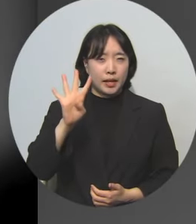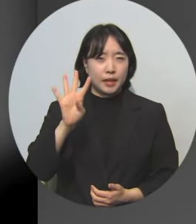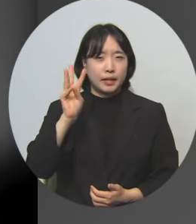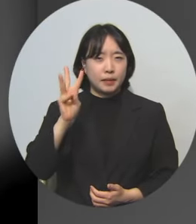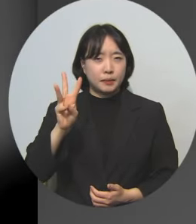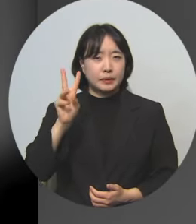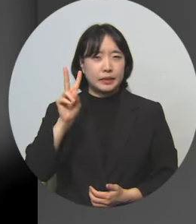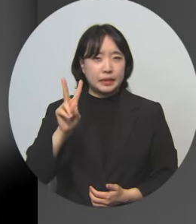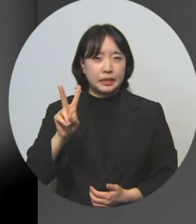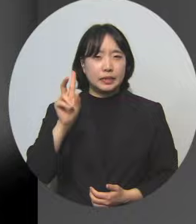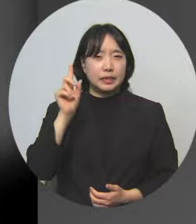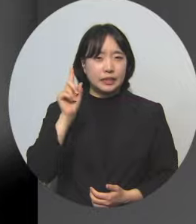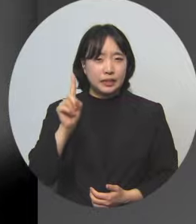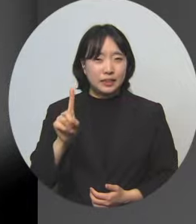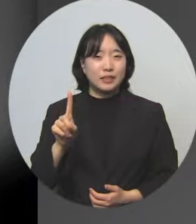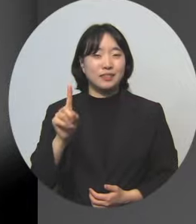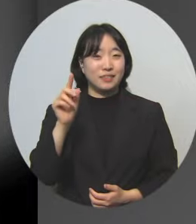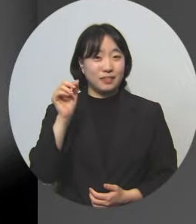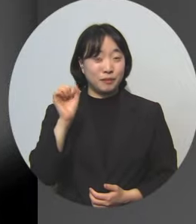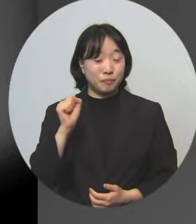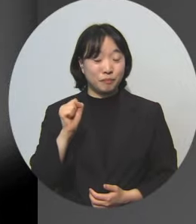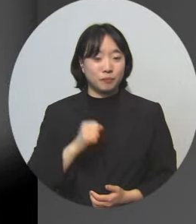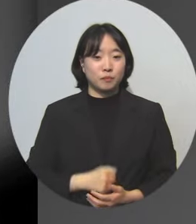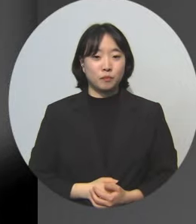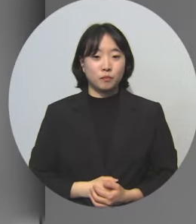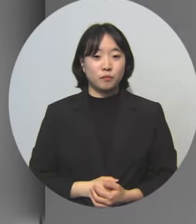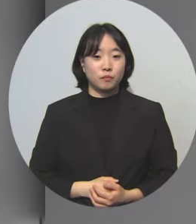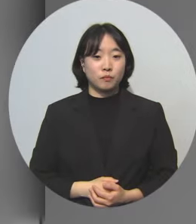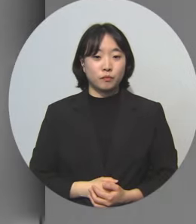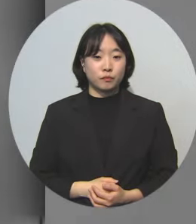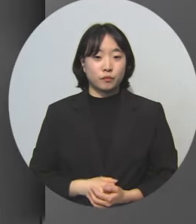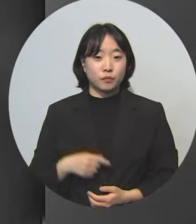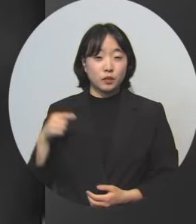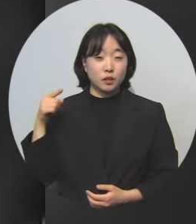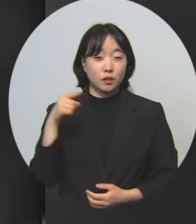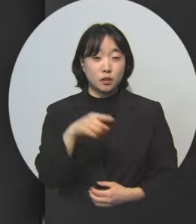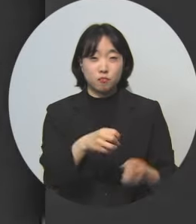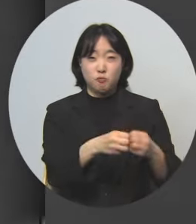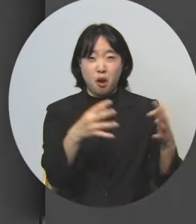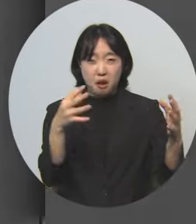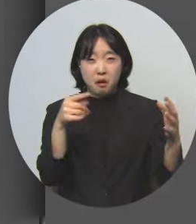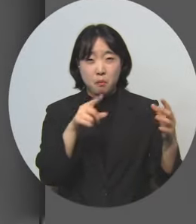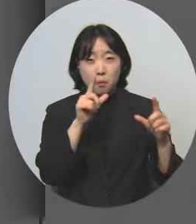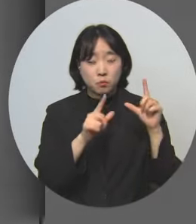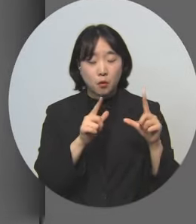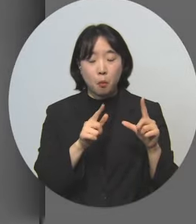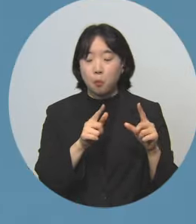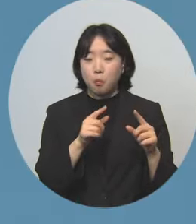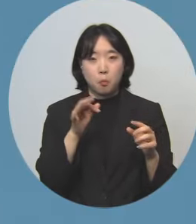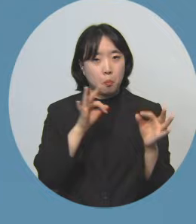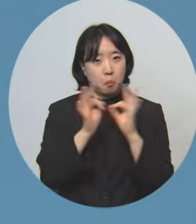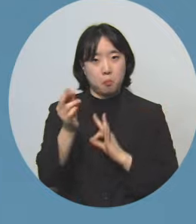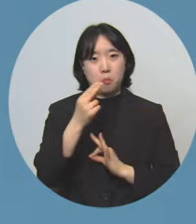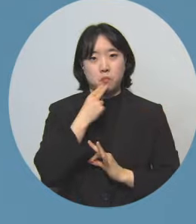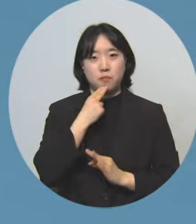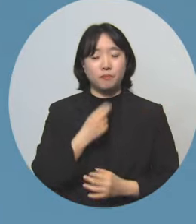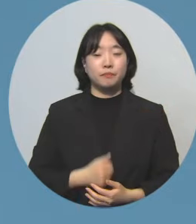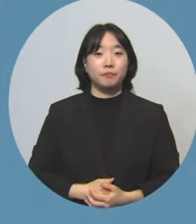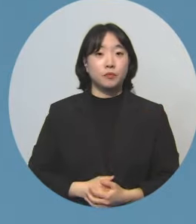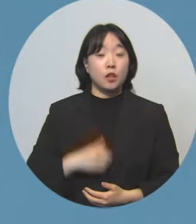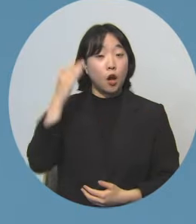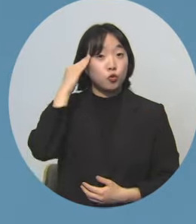3, 2, 1 한치의 오차도 없이 명중합니다. 우리